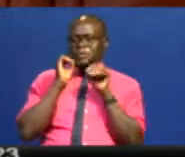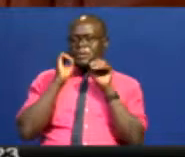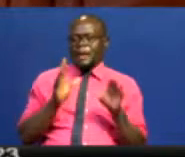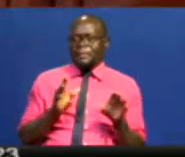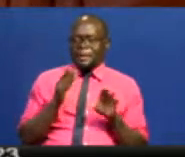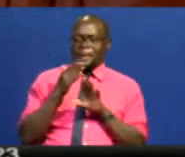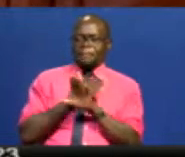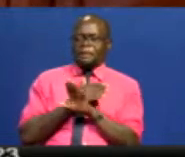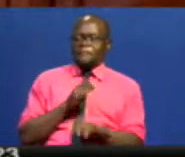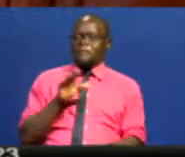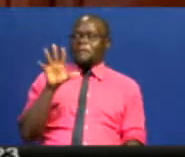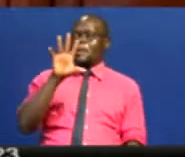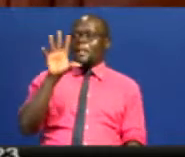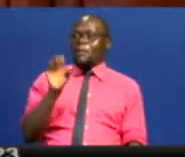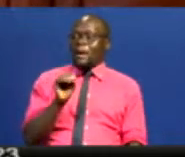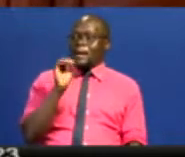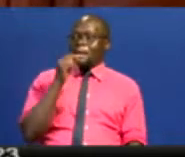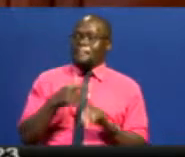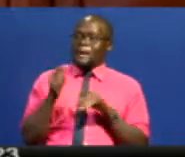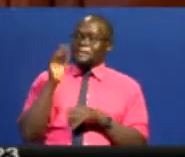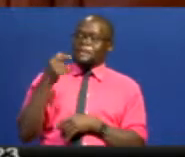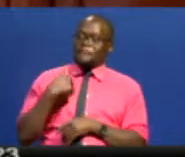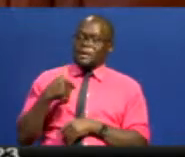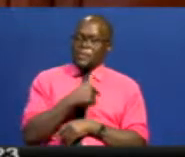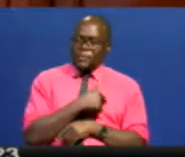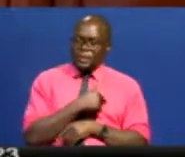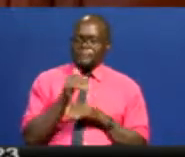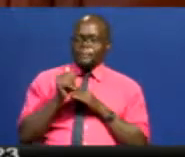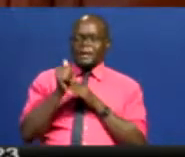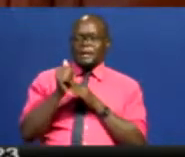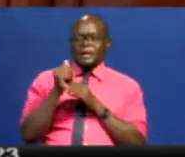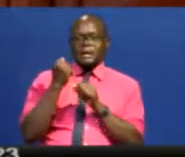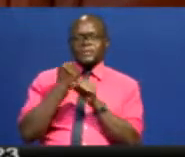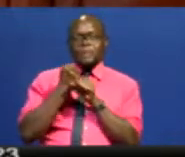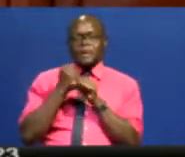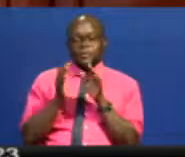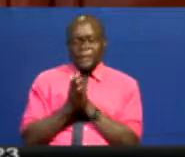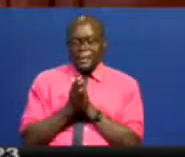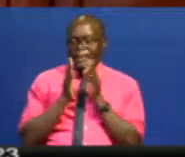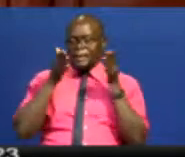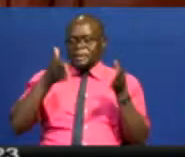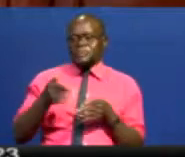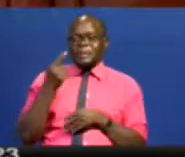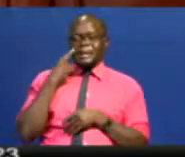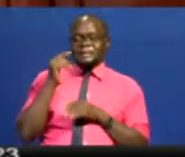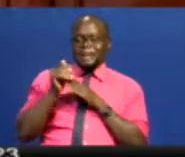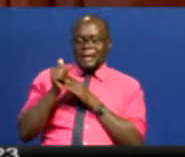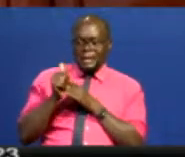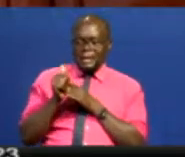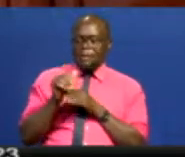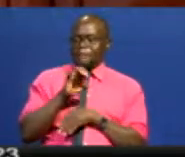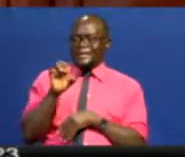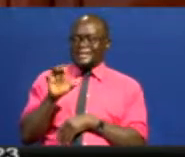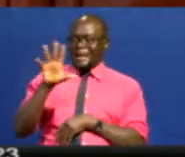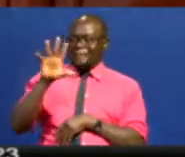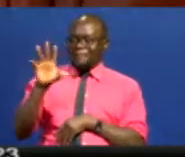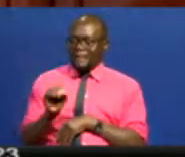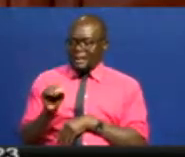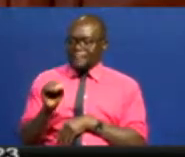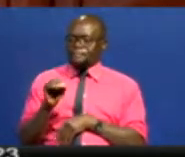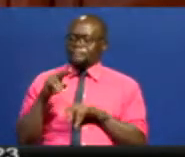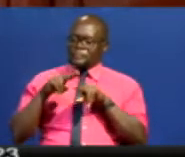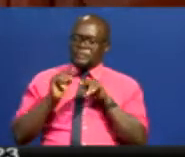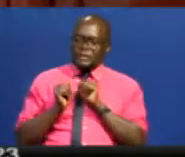dunia. Lakini ikiwa sisi viongozi wetu wataweza kushirikiana, leo nione viongozi wa Afrika Mashariki